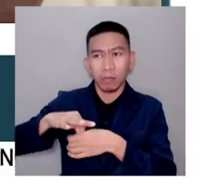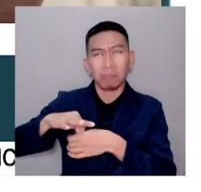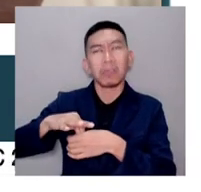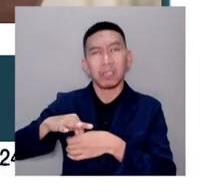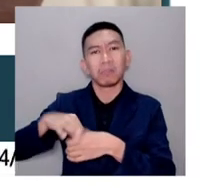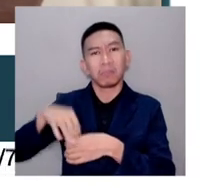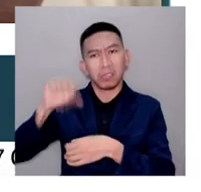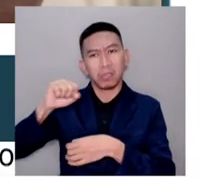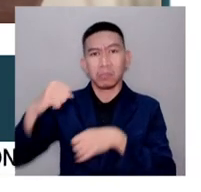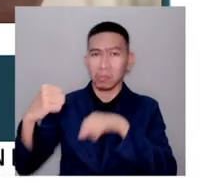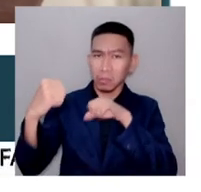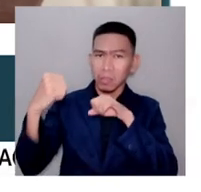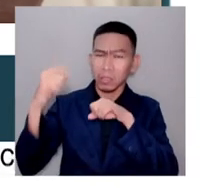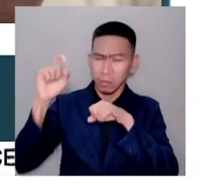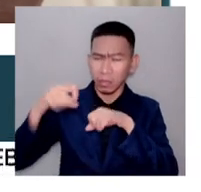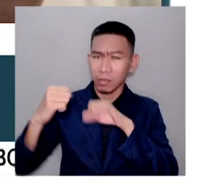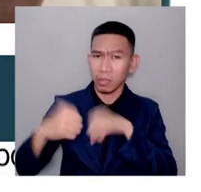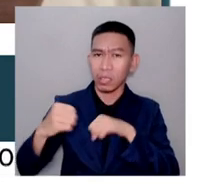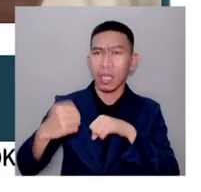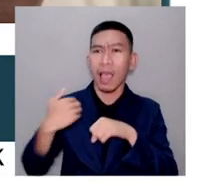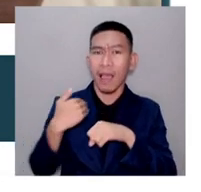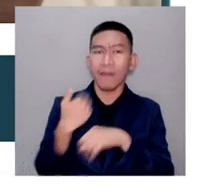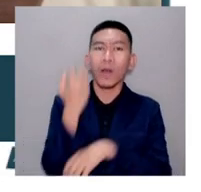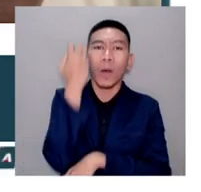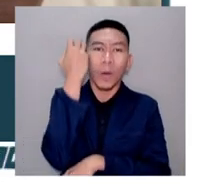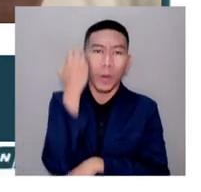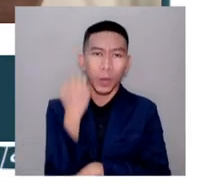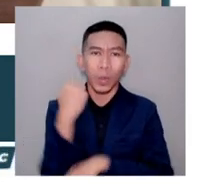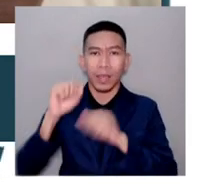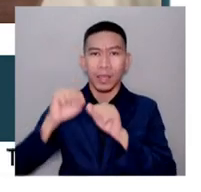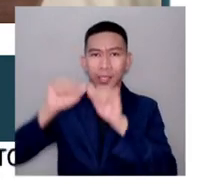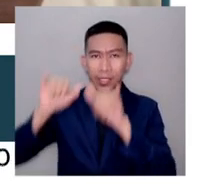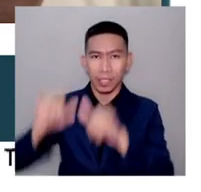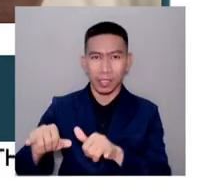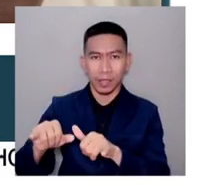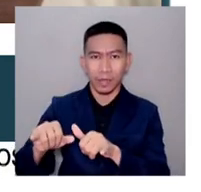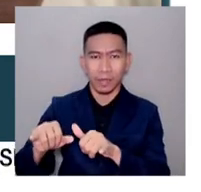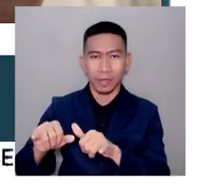sa ating sistema. At yun partikular ang tatrabahuhin